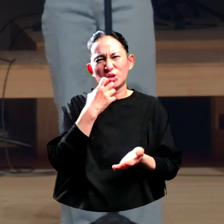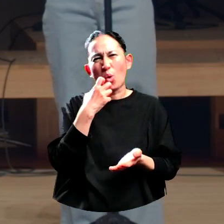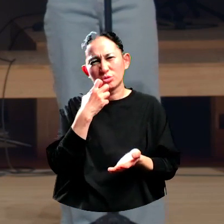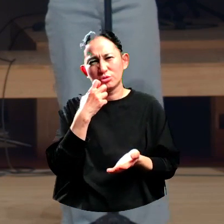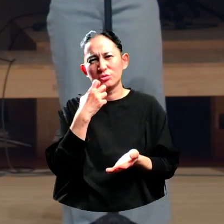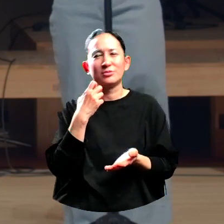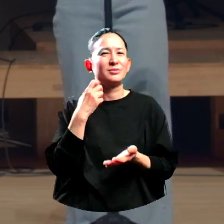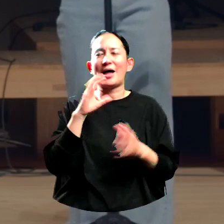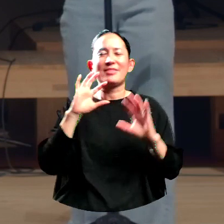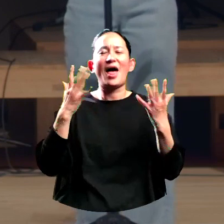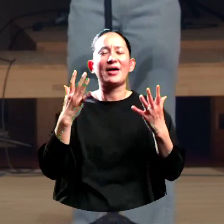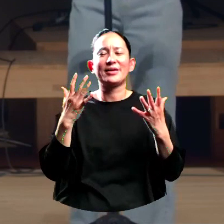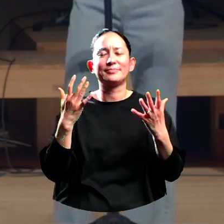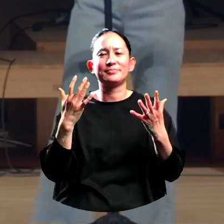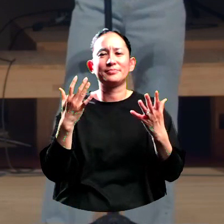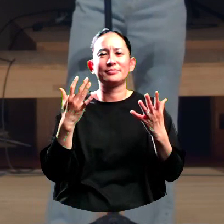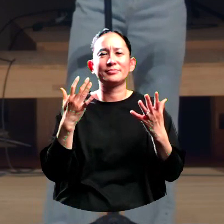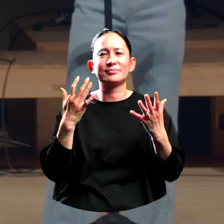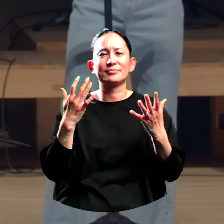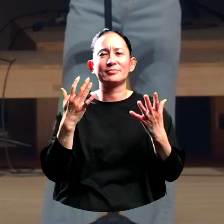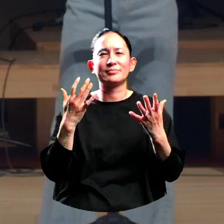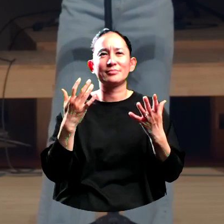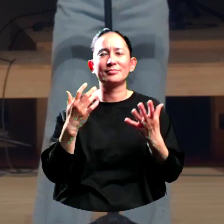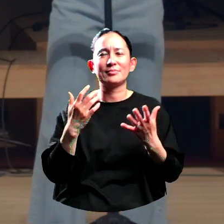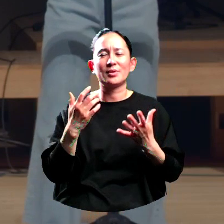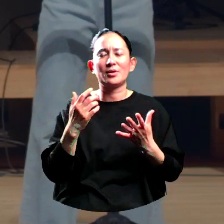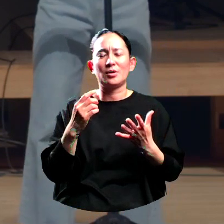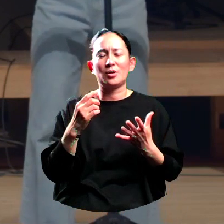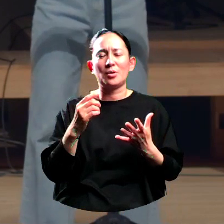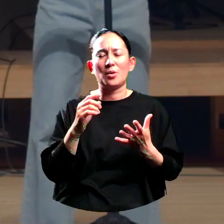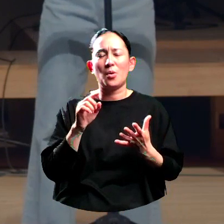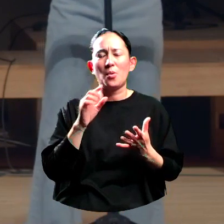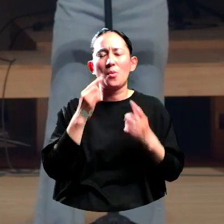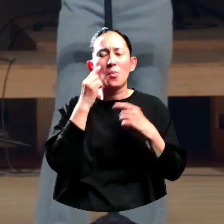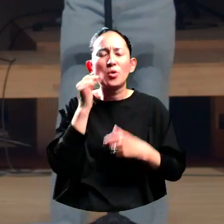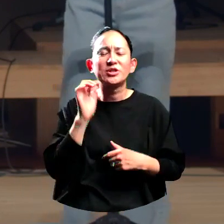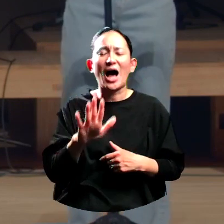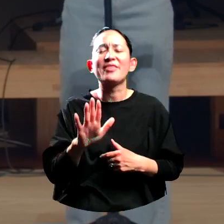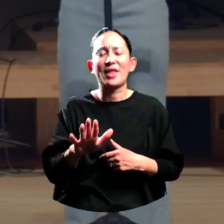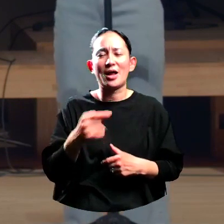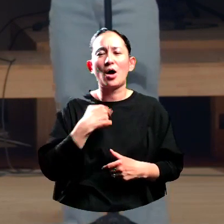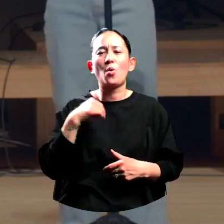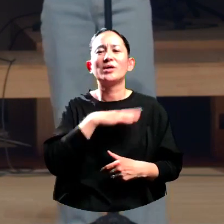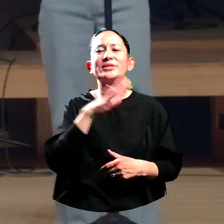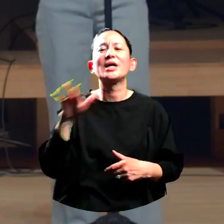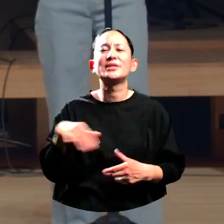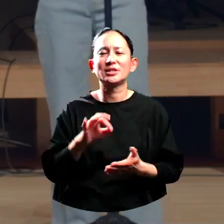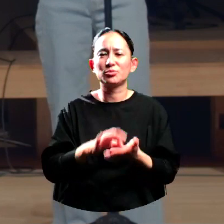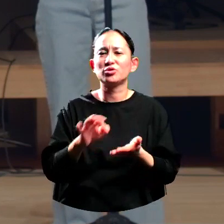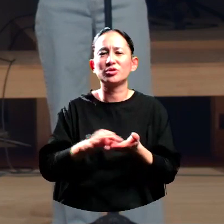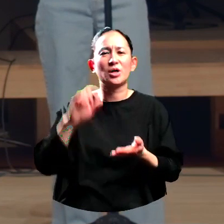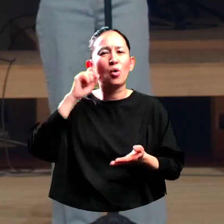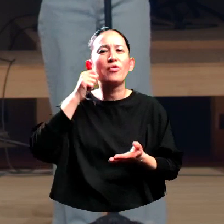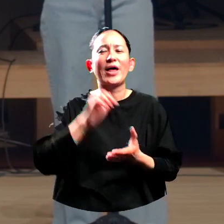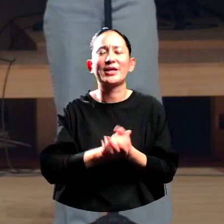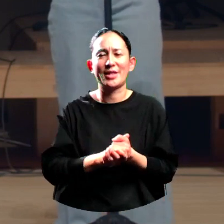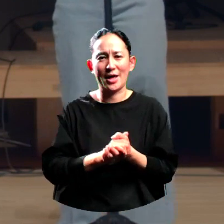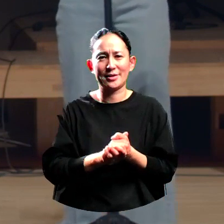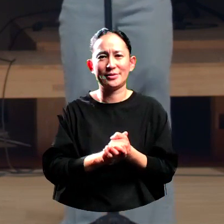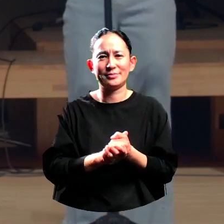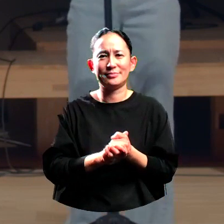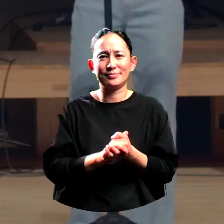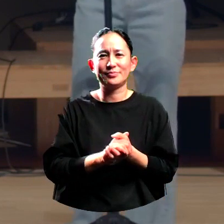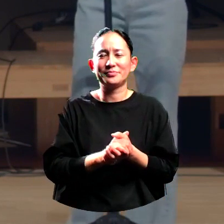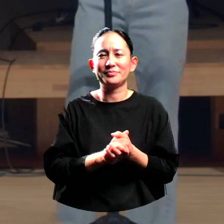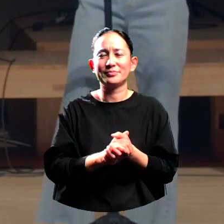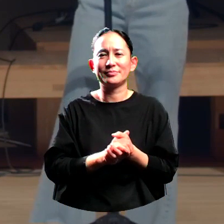is toxic. もしそうなら危険すぎて僕たちも食器洗いに使えないです。 If it is, it would have been too dangerous for us to use for